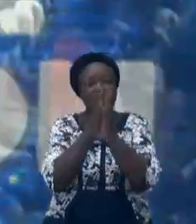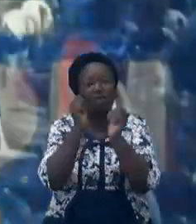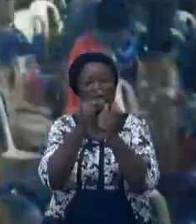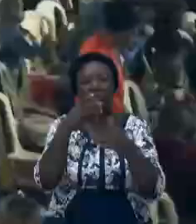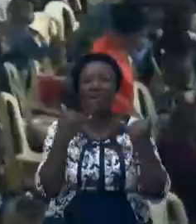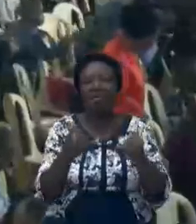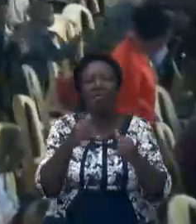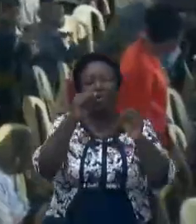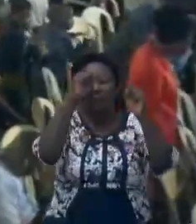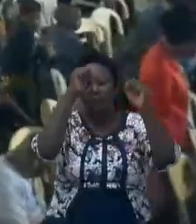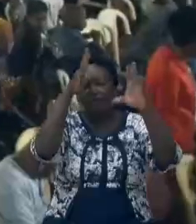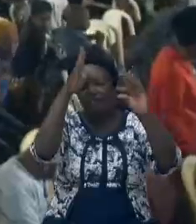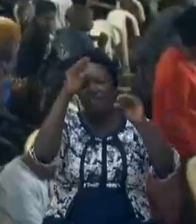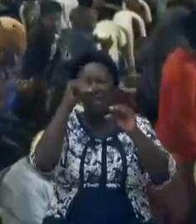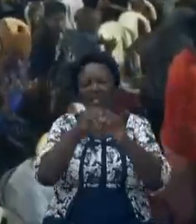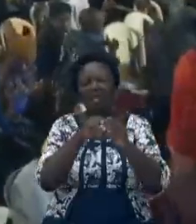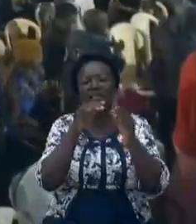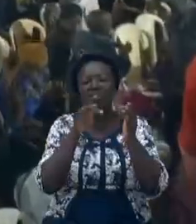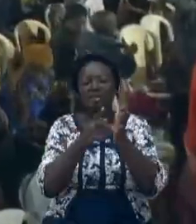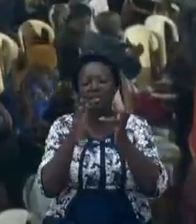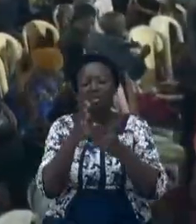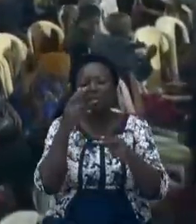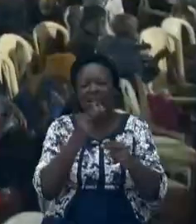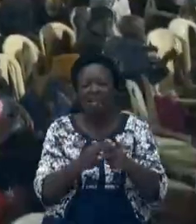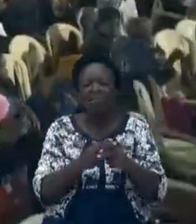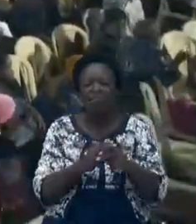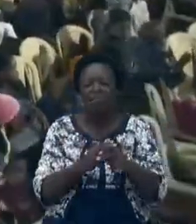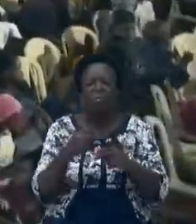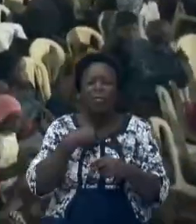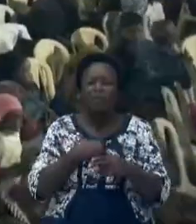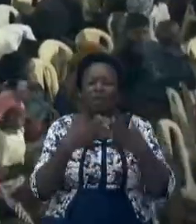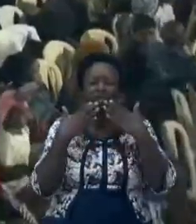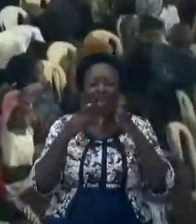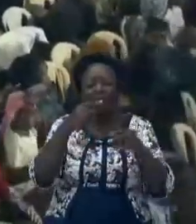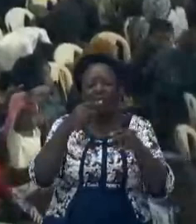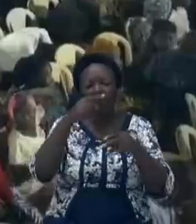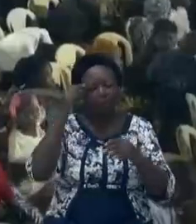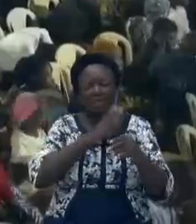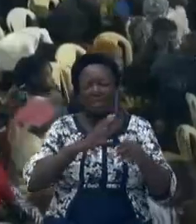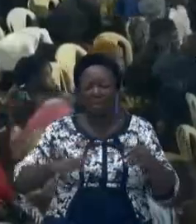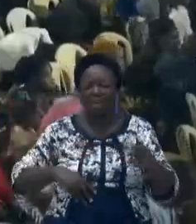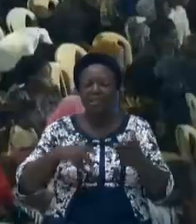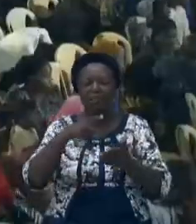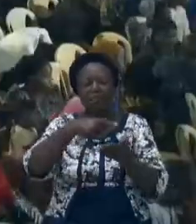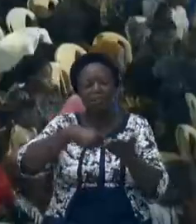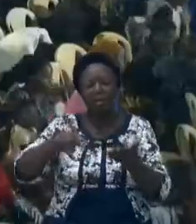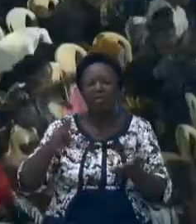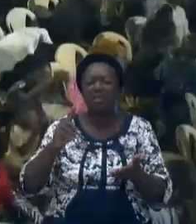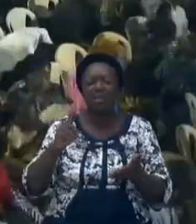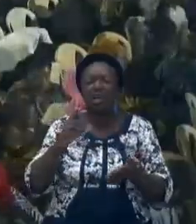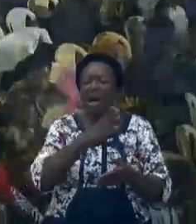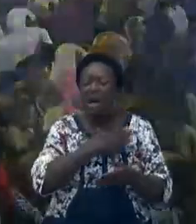toujours debout il est prié pour vous maintenant père au nom de jésus ne